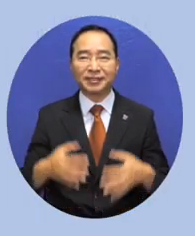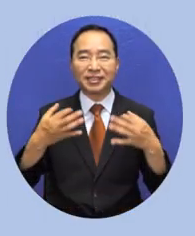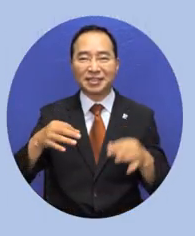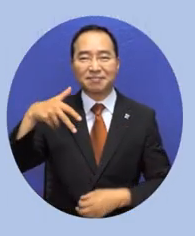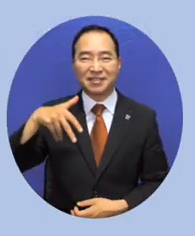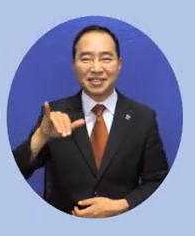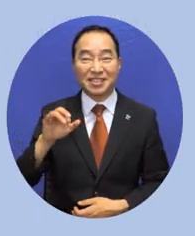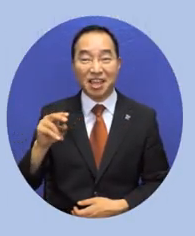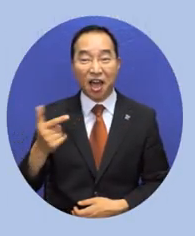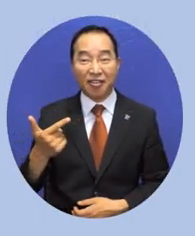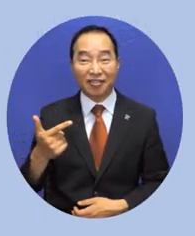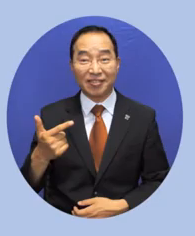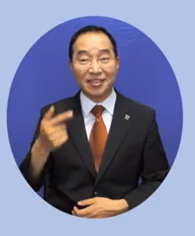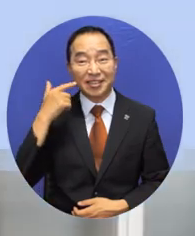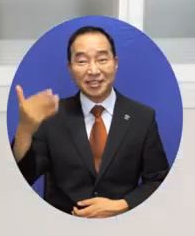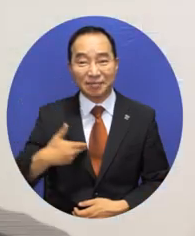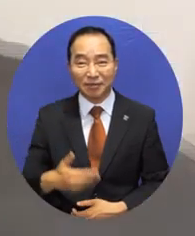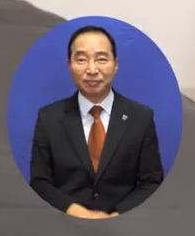김지연 씨의 질문입니다.